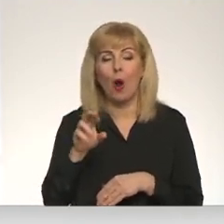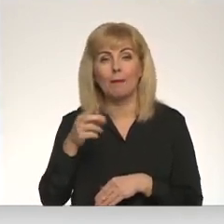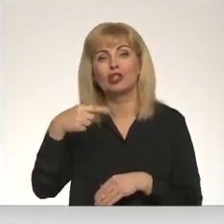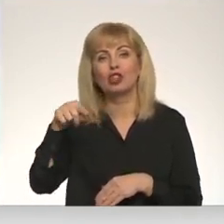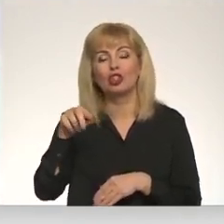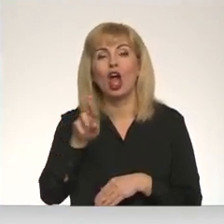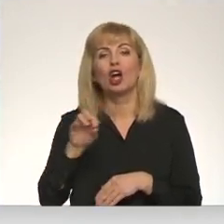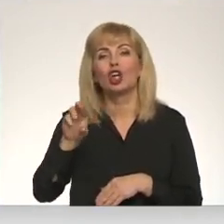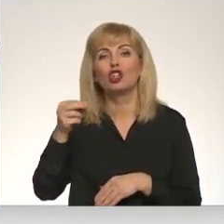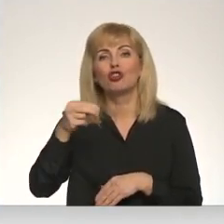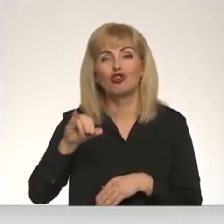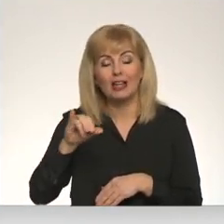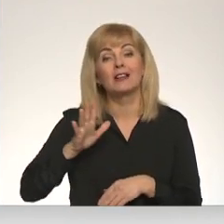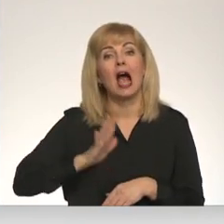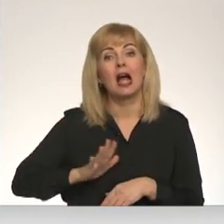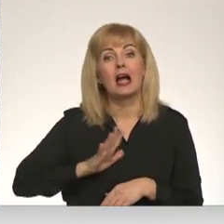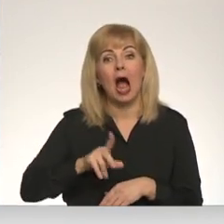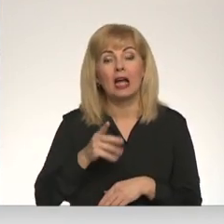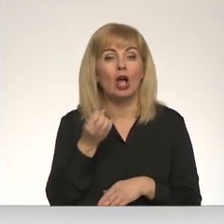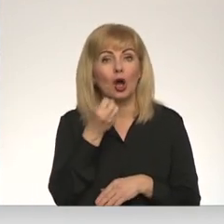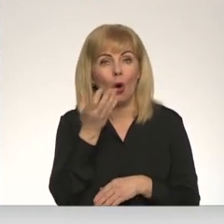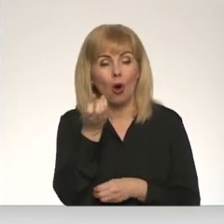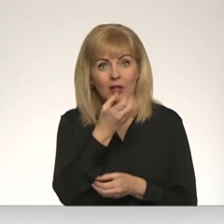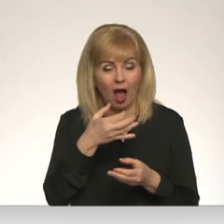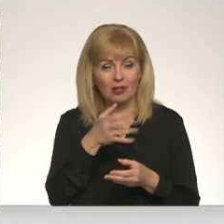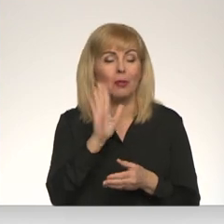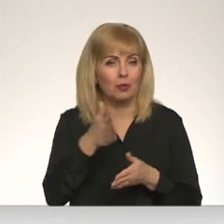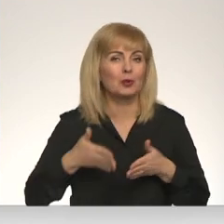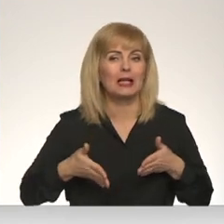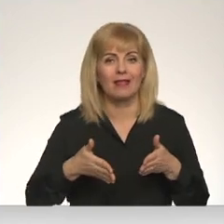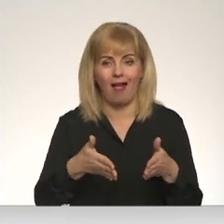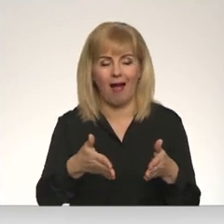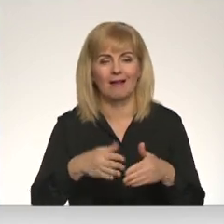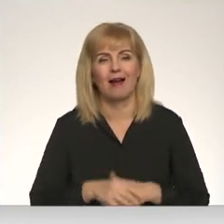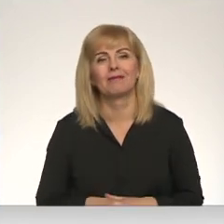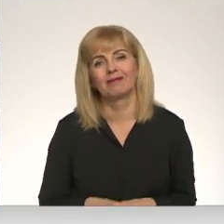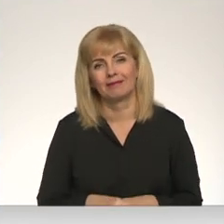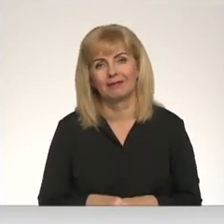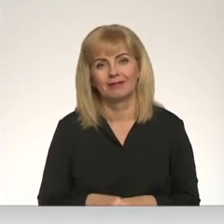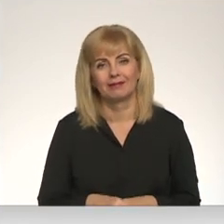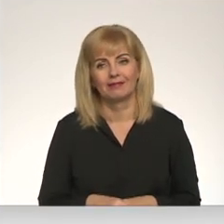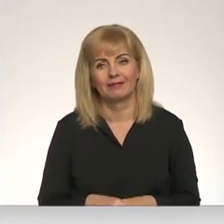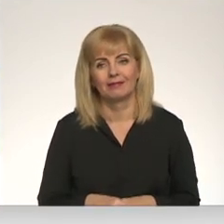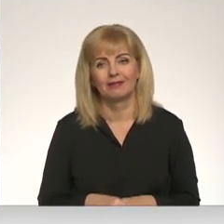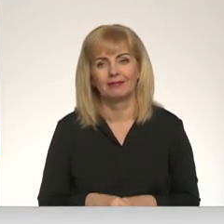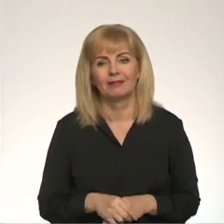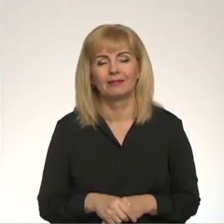Rižiks. Tāpat arī gaidāms rododendru dārzs takas teritorijā. Santa Adamsone, Reinis Žagariņš, Vidzemes televīzija.